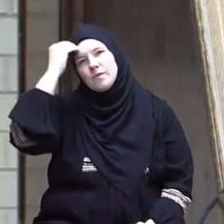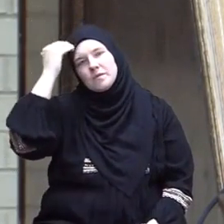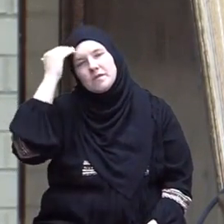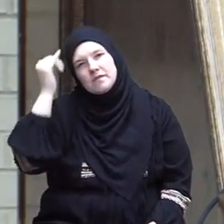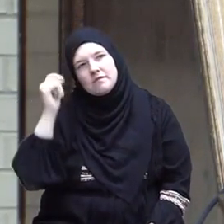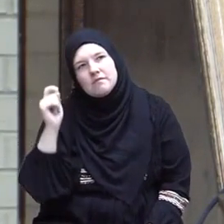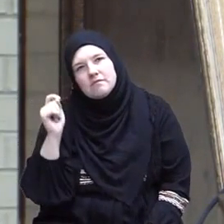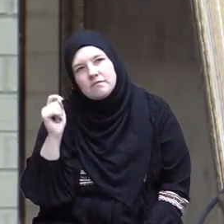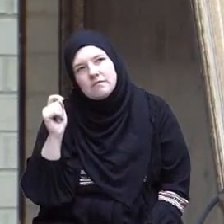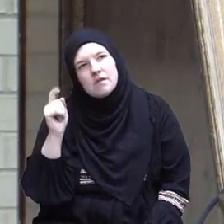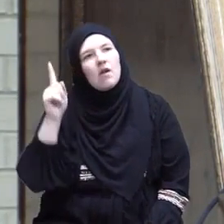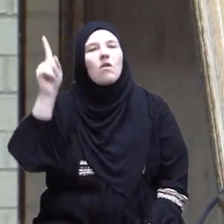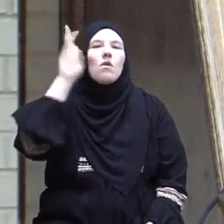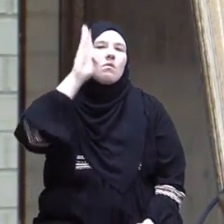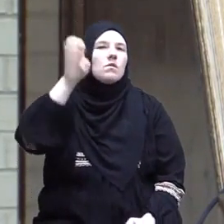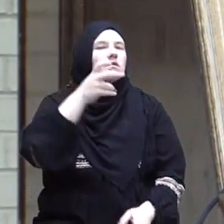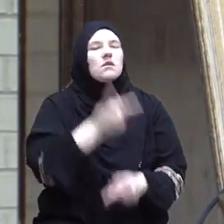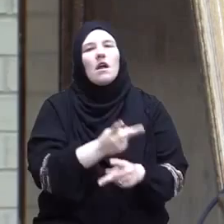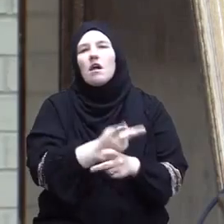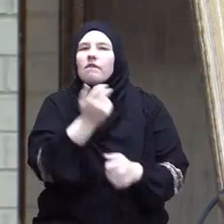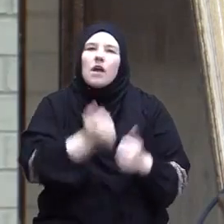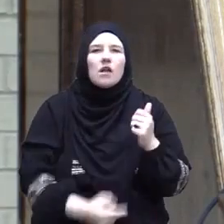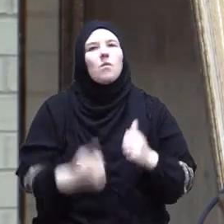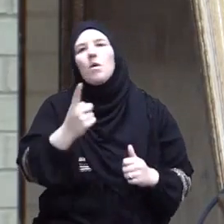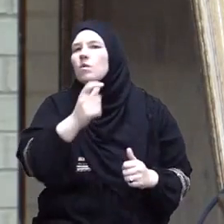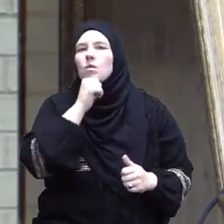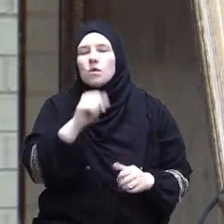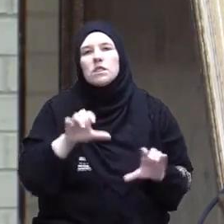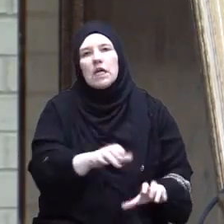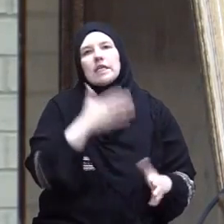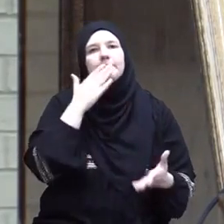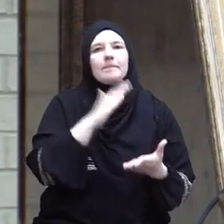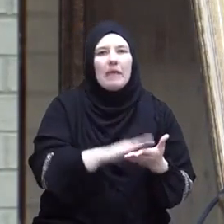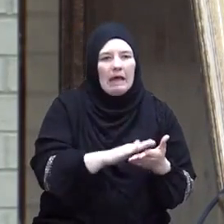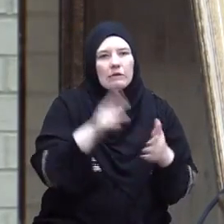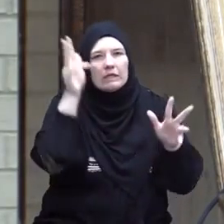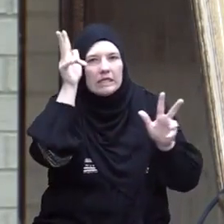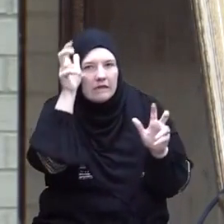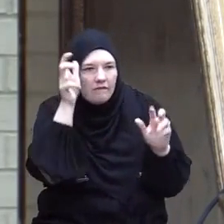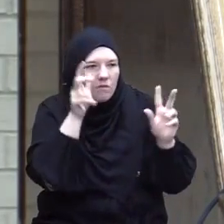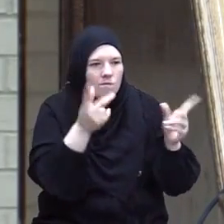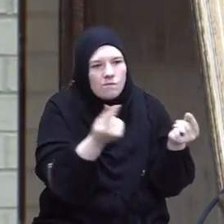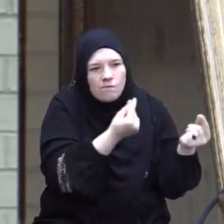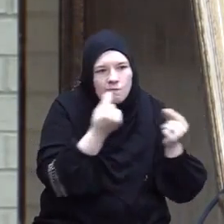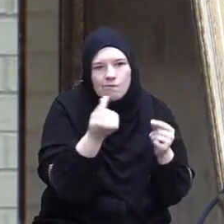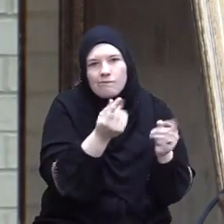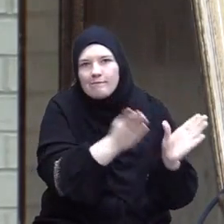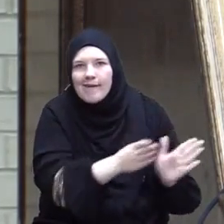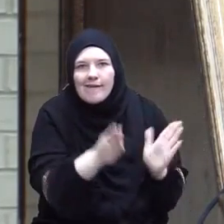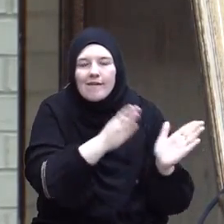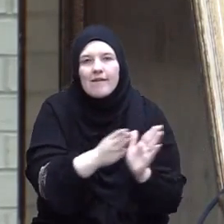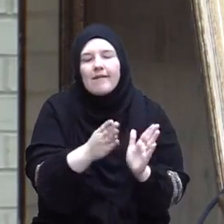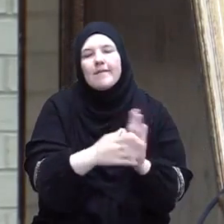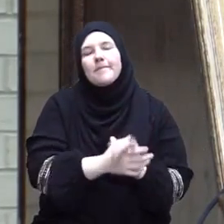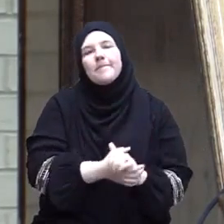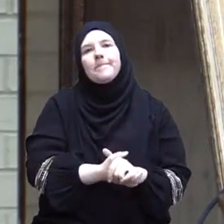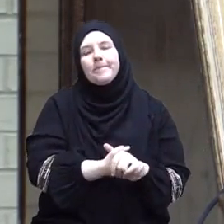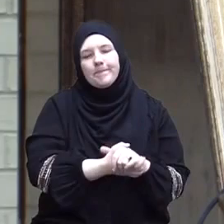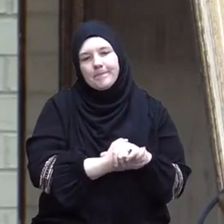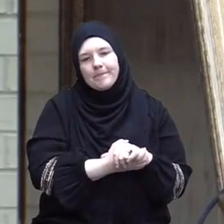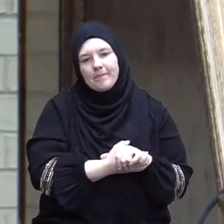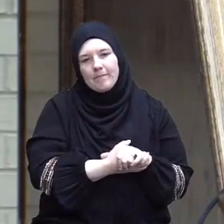And Allah will take care of anyone who does evil plotting. وَلَا يَحِيقُ الْمَكْرُ